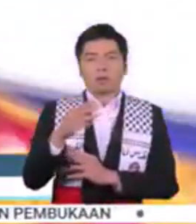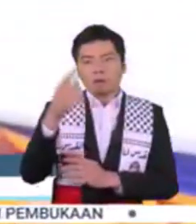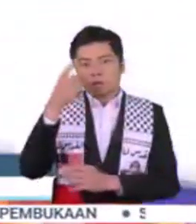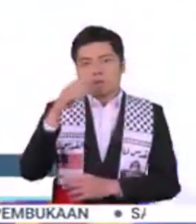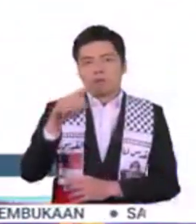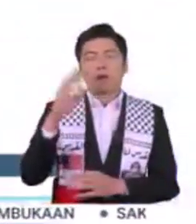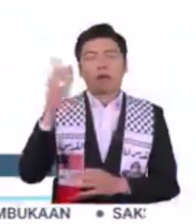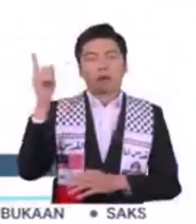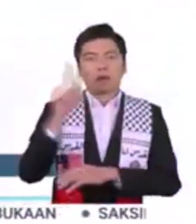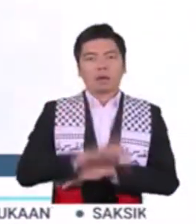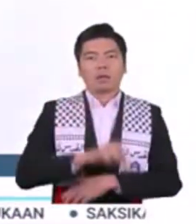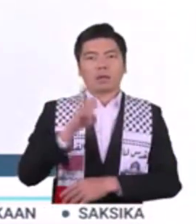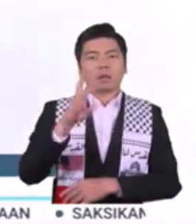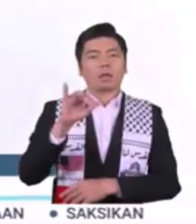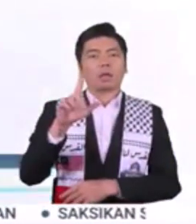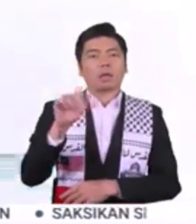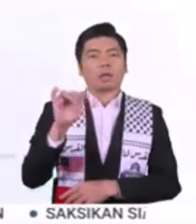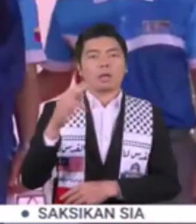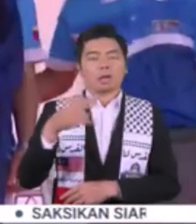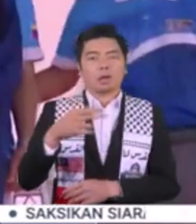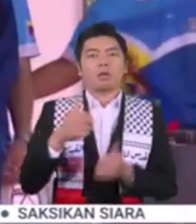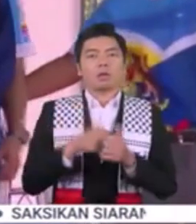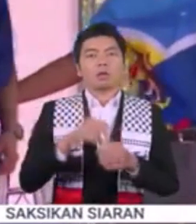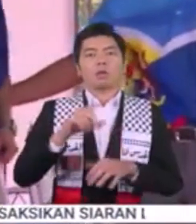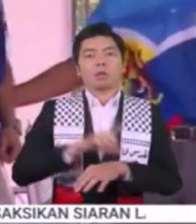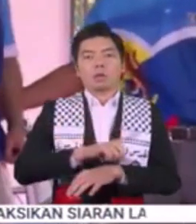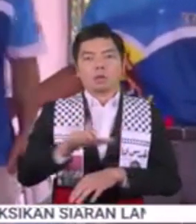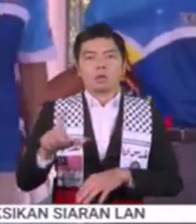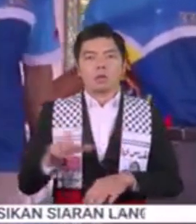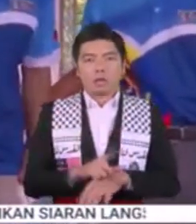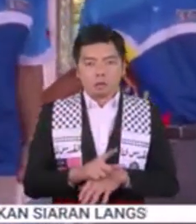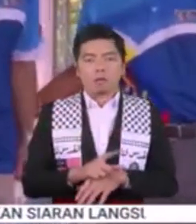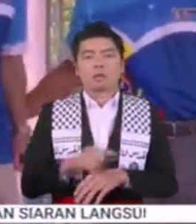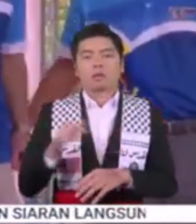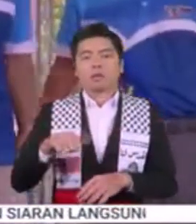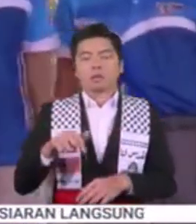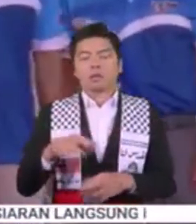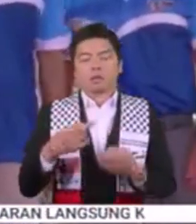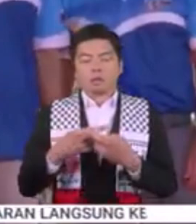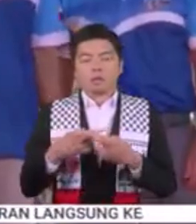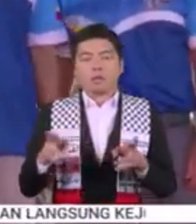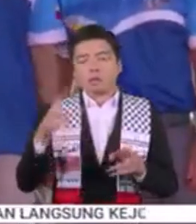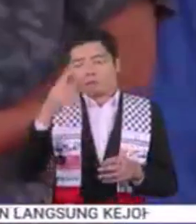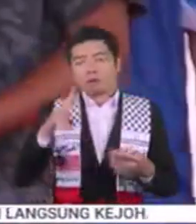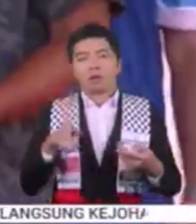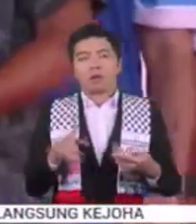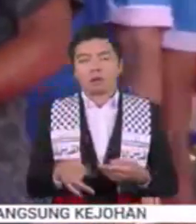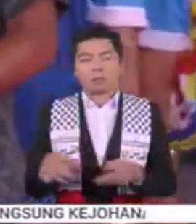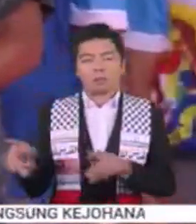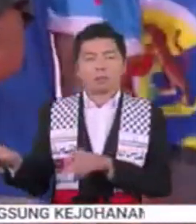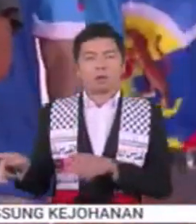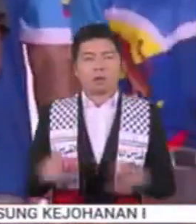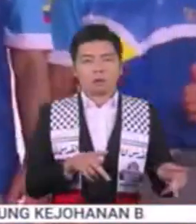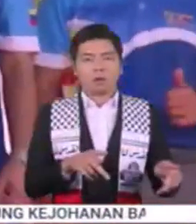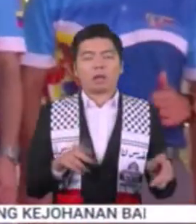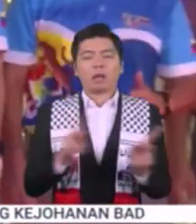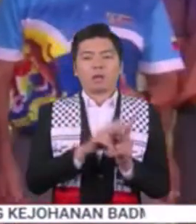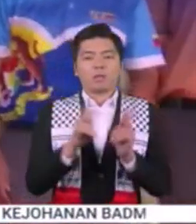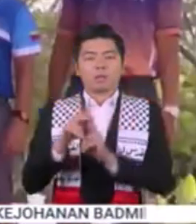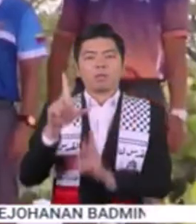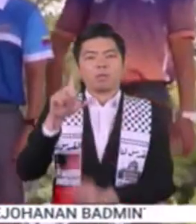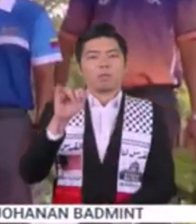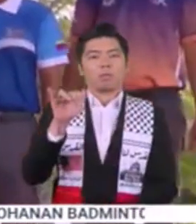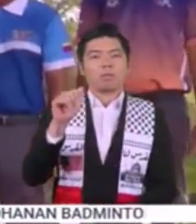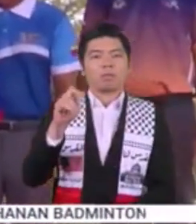Wilayah Persekutuan peringkat Labuan serta pelancaran pelan rancangan struktur Labuan 2040 di Taman Damai Kampung Layang-Layangan.